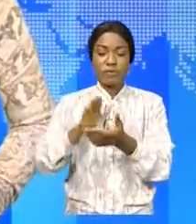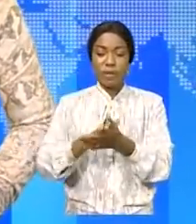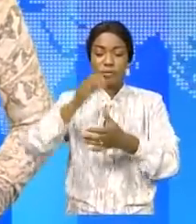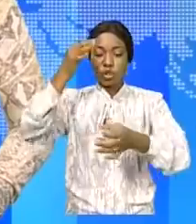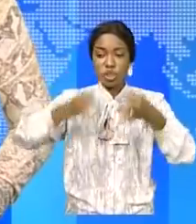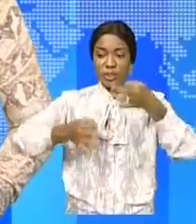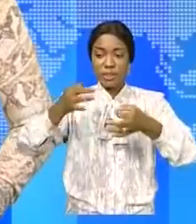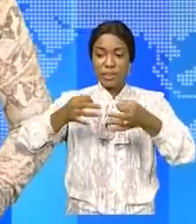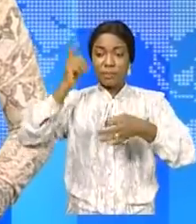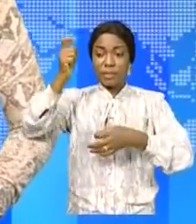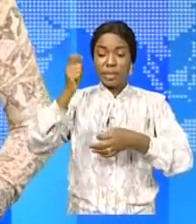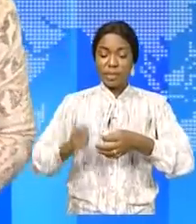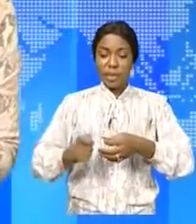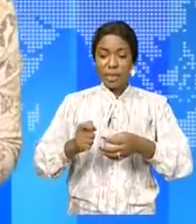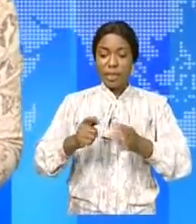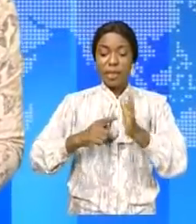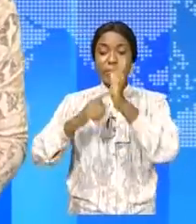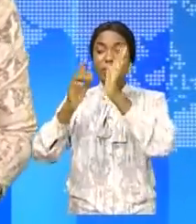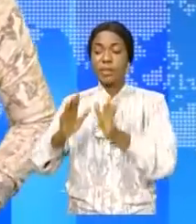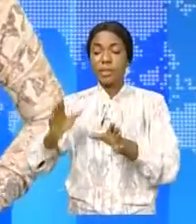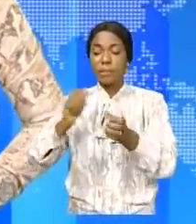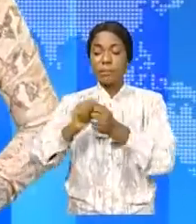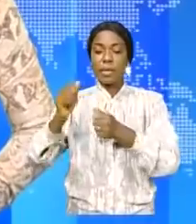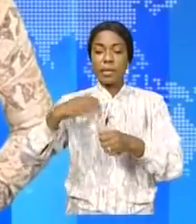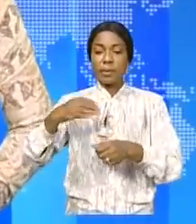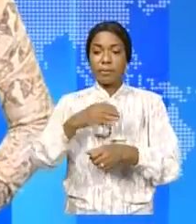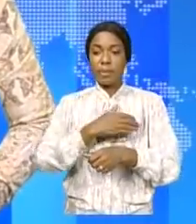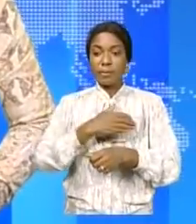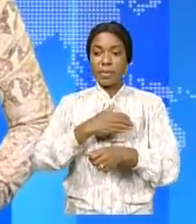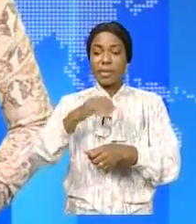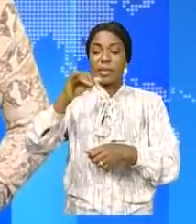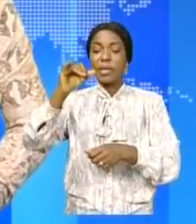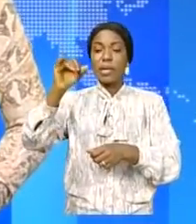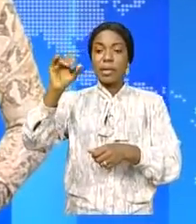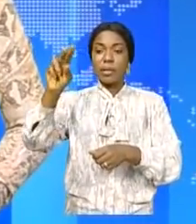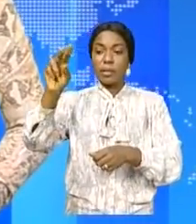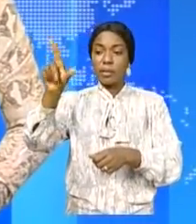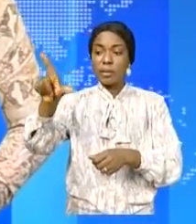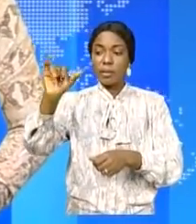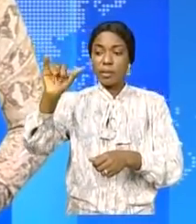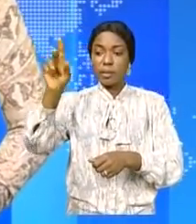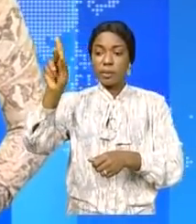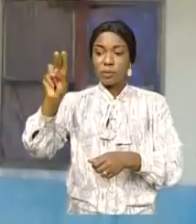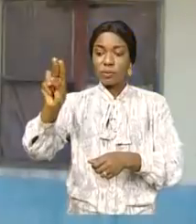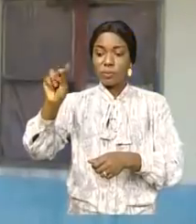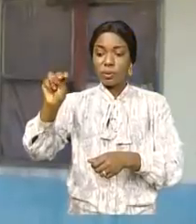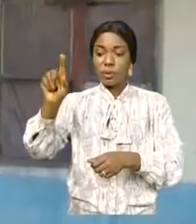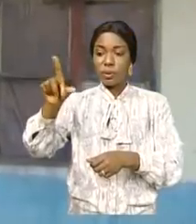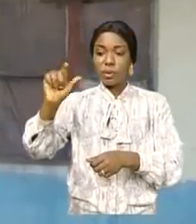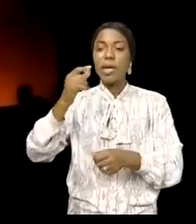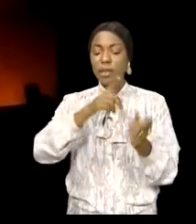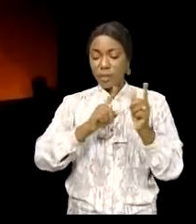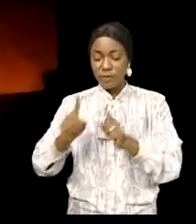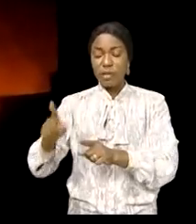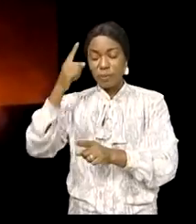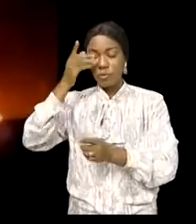justice militaire, représentée par la présidente de cette structure, Isabelle Likulia. Redépend. Toutes ces